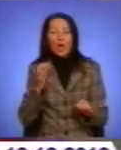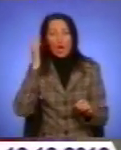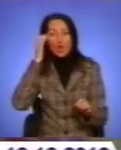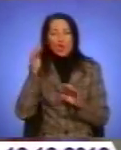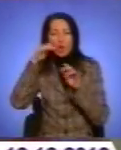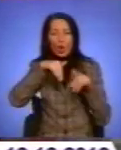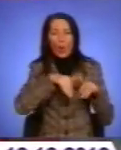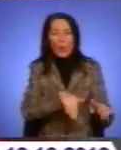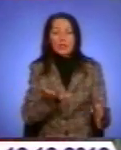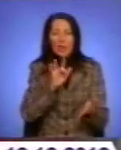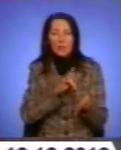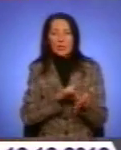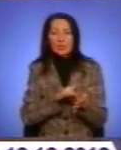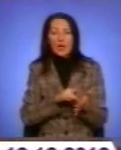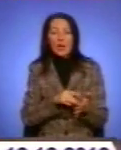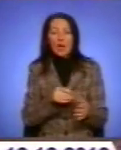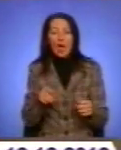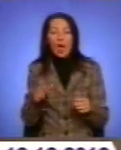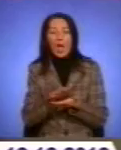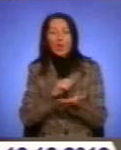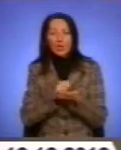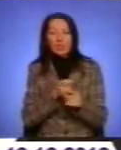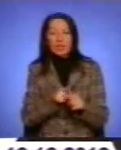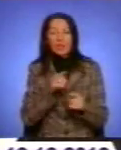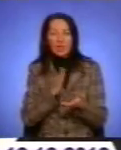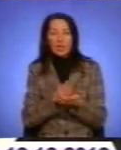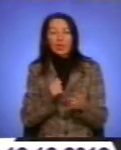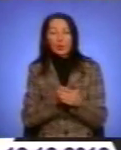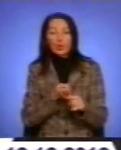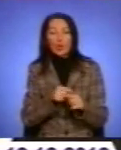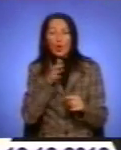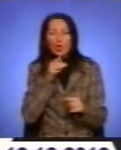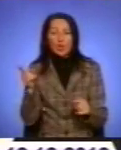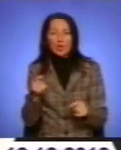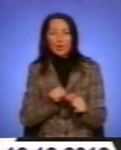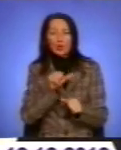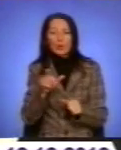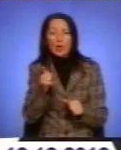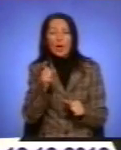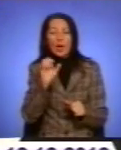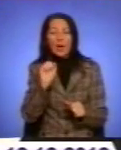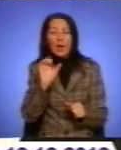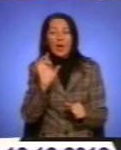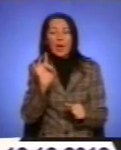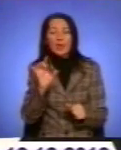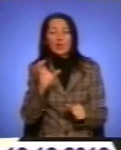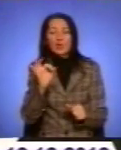досі існують на півдні України, зокрема в Херсонесі. Святий апостол Андрій